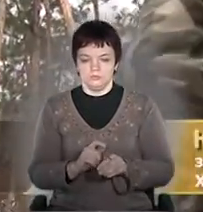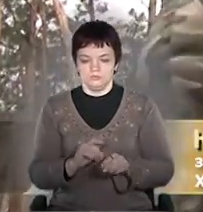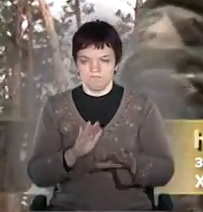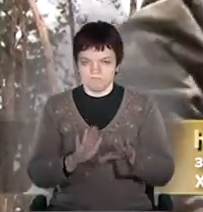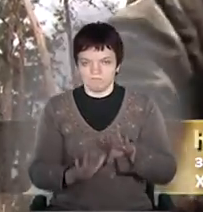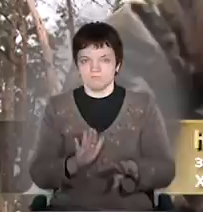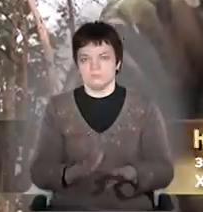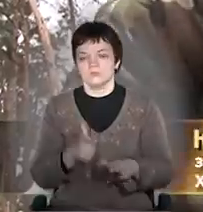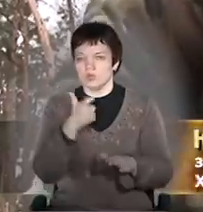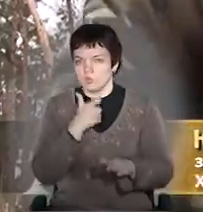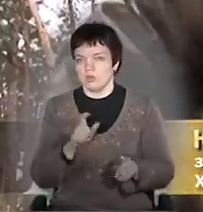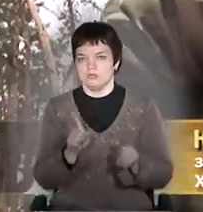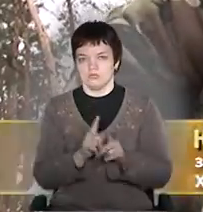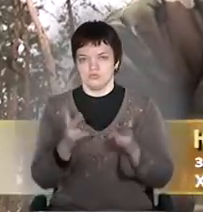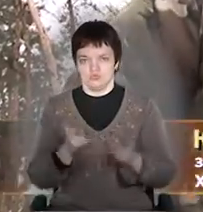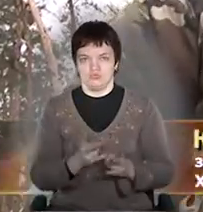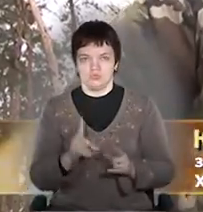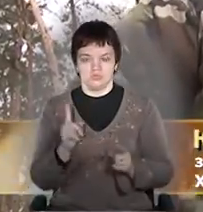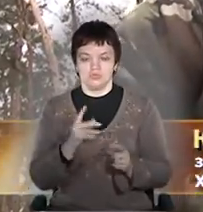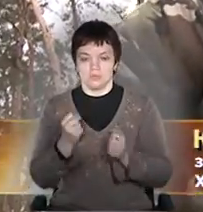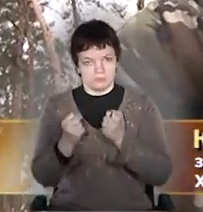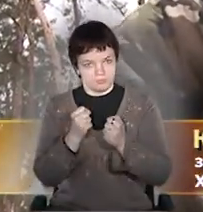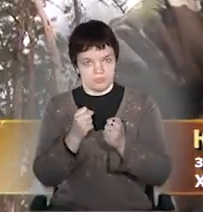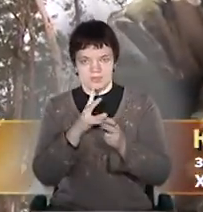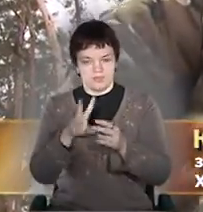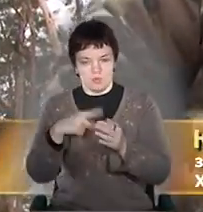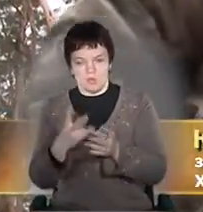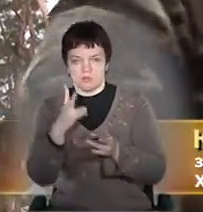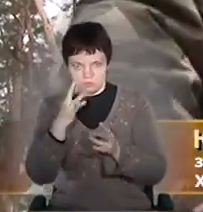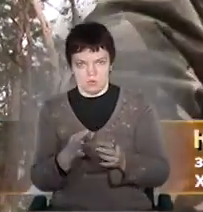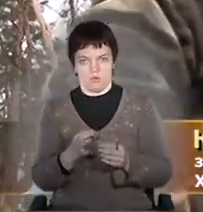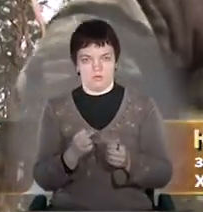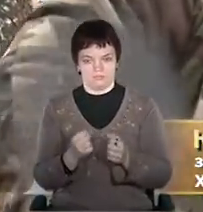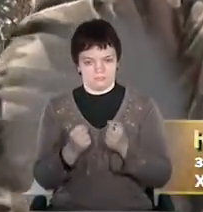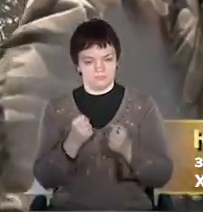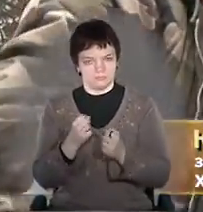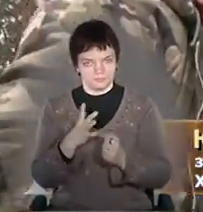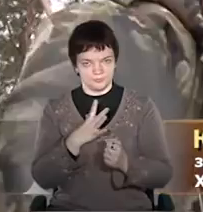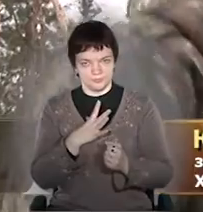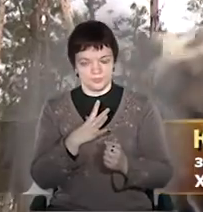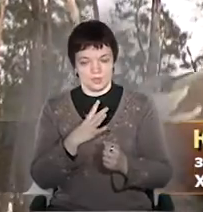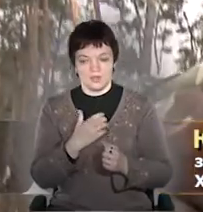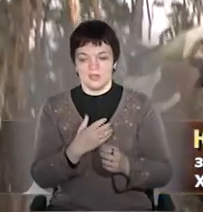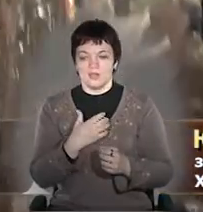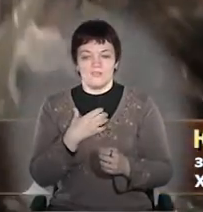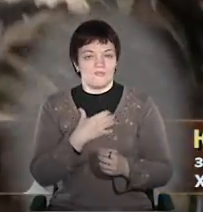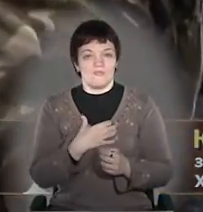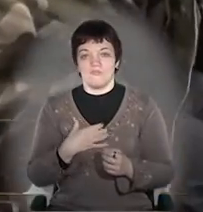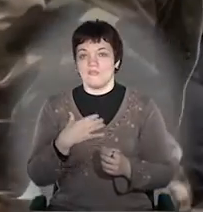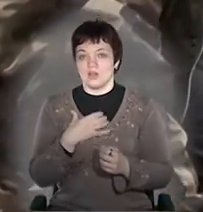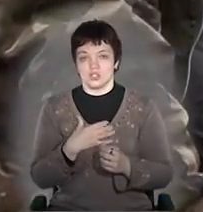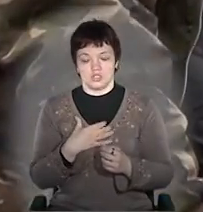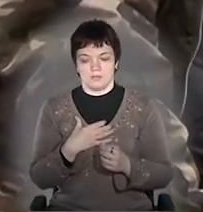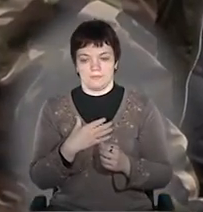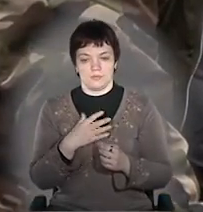движениями притаптывается росточек. Качество посадки определяется тем, чтобы